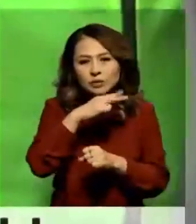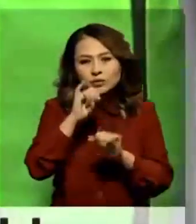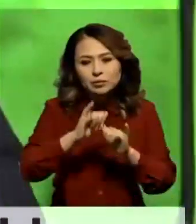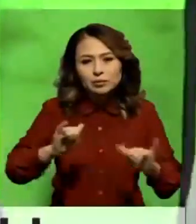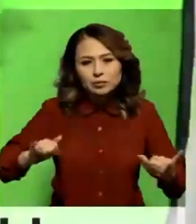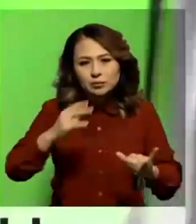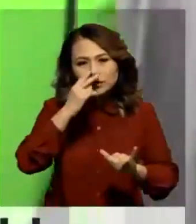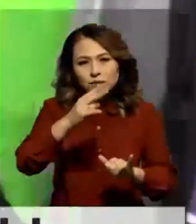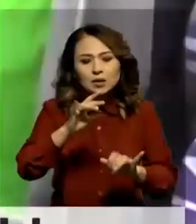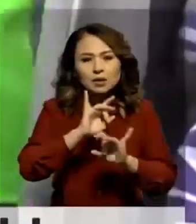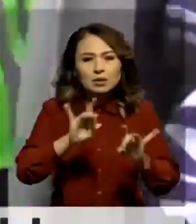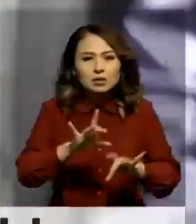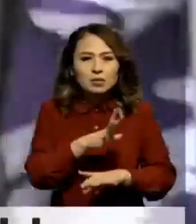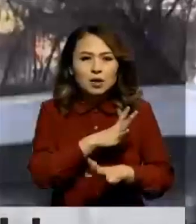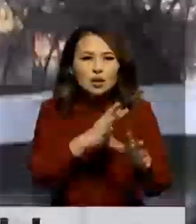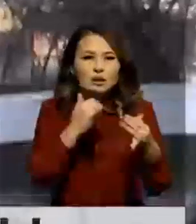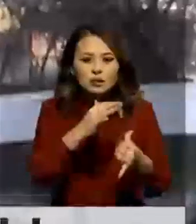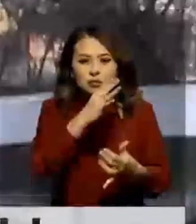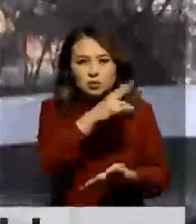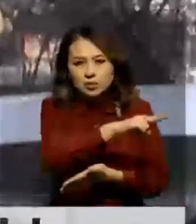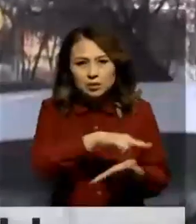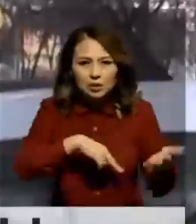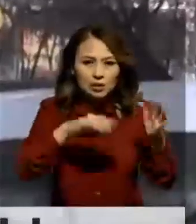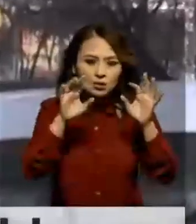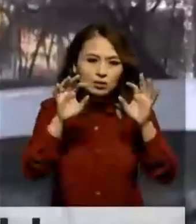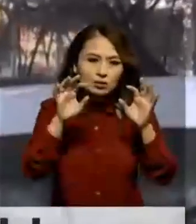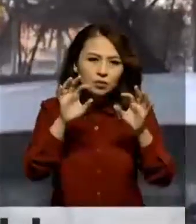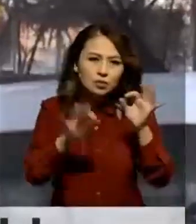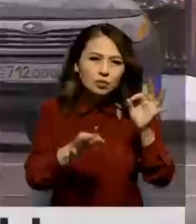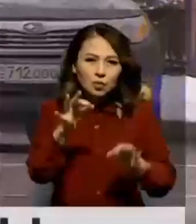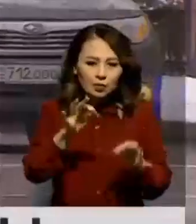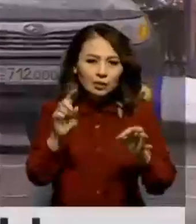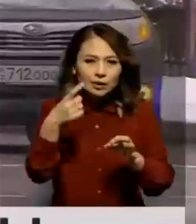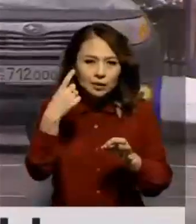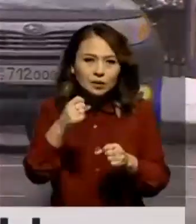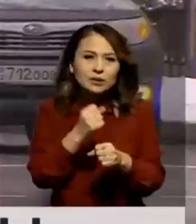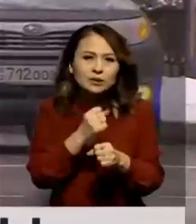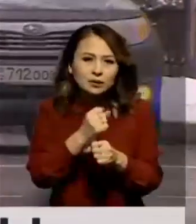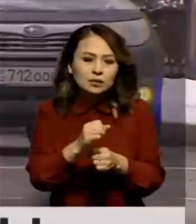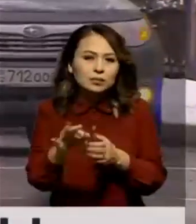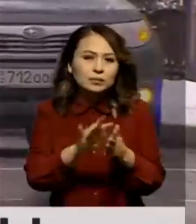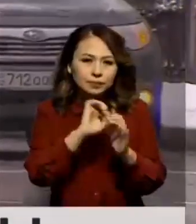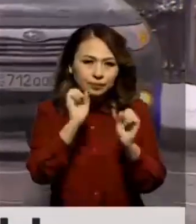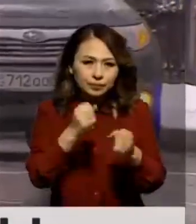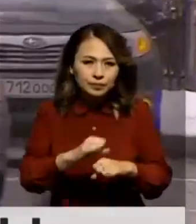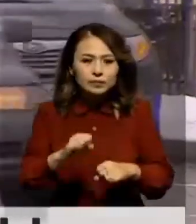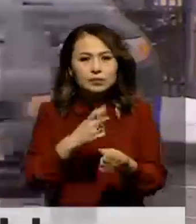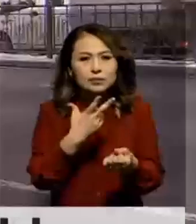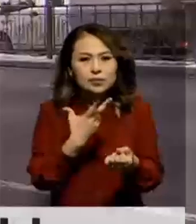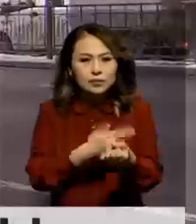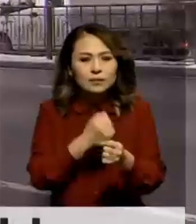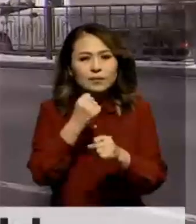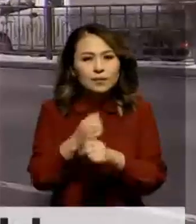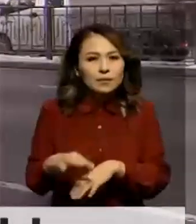таратушы екеніне жайып салды. Қазір уақытта тәркіленген заттарға сот химиялық сараптама тағайындады. Жедел бөлімшелер қалаға есірткінің